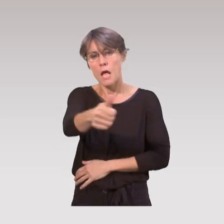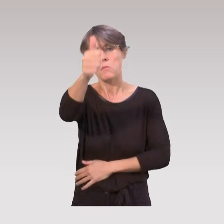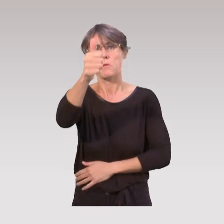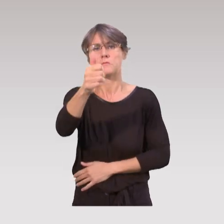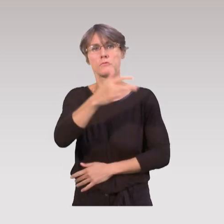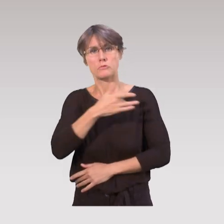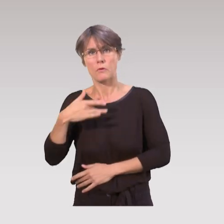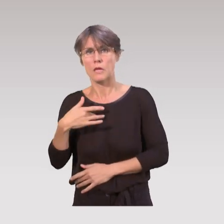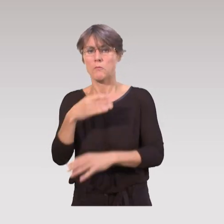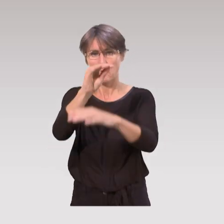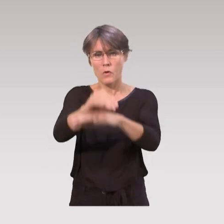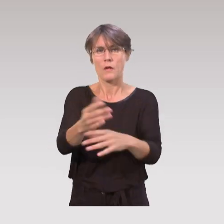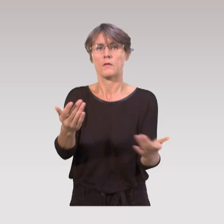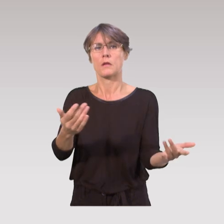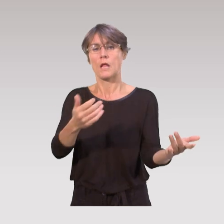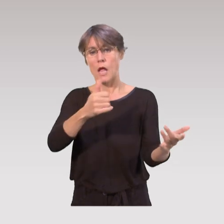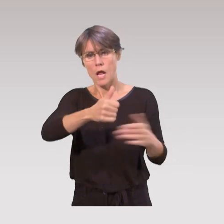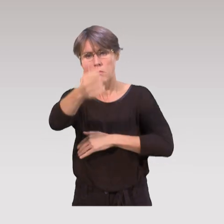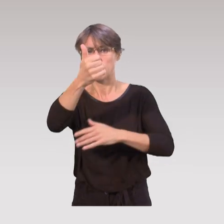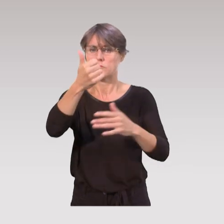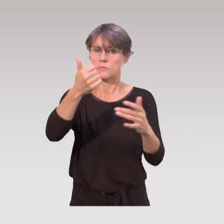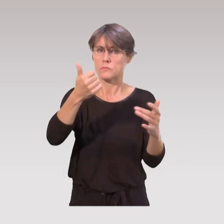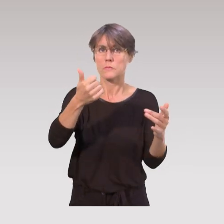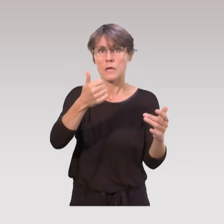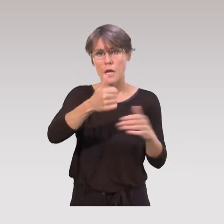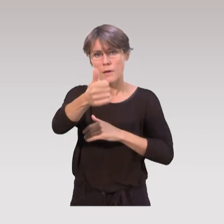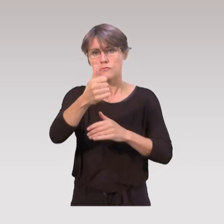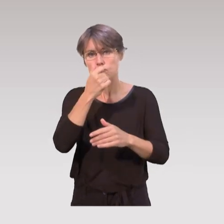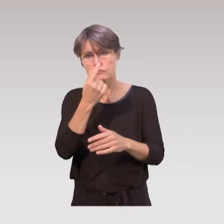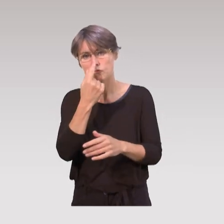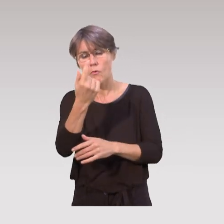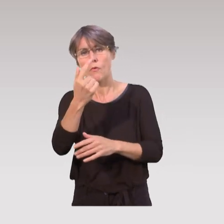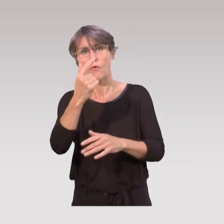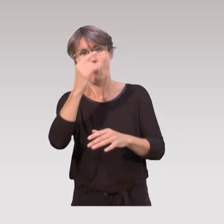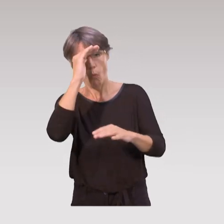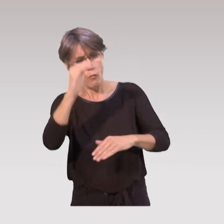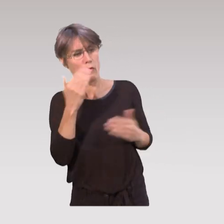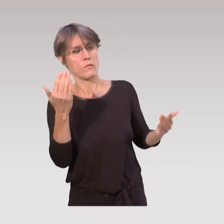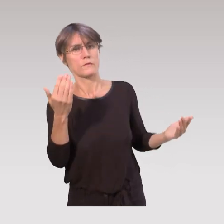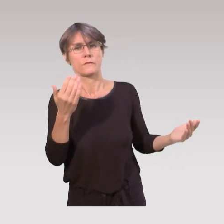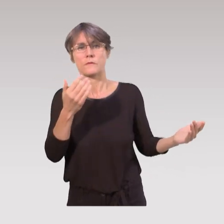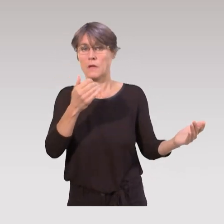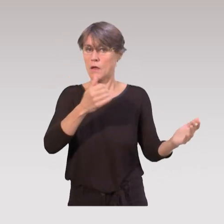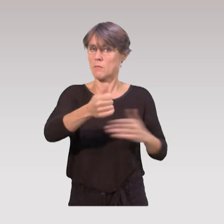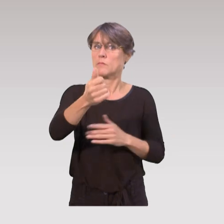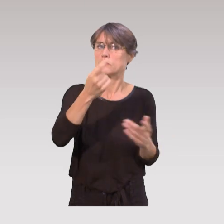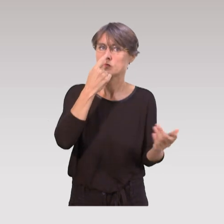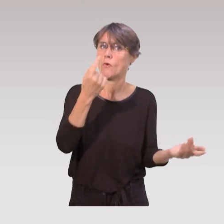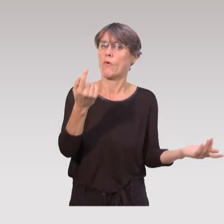la personne puisse agir sur sa santé, qu'elle devienne autonome, qu'elle se sente en